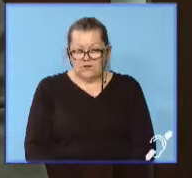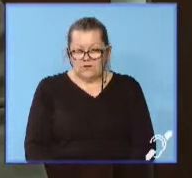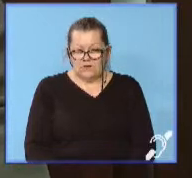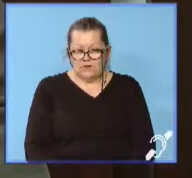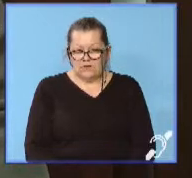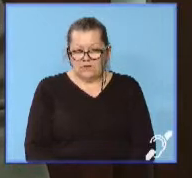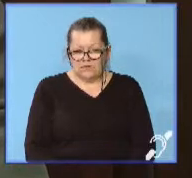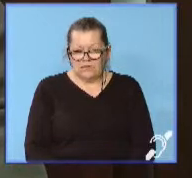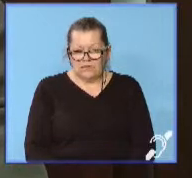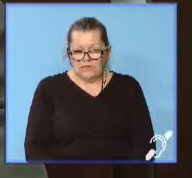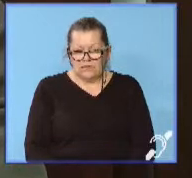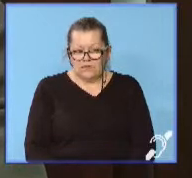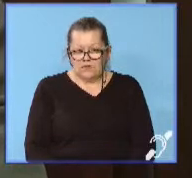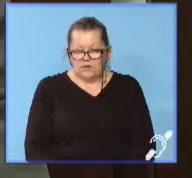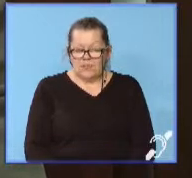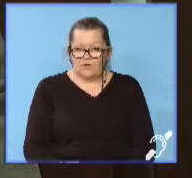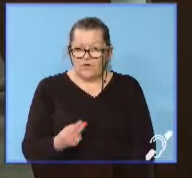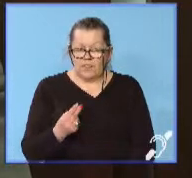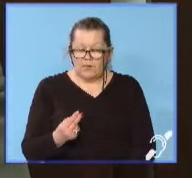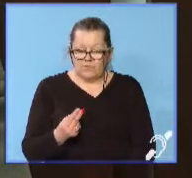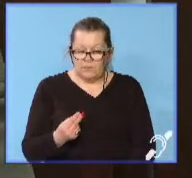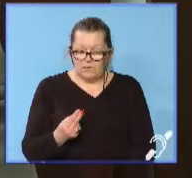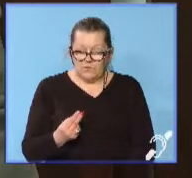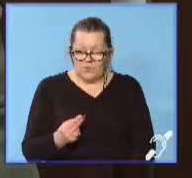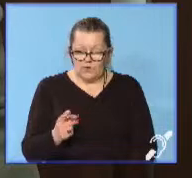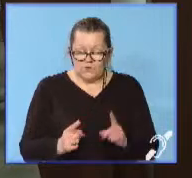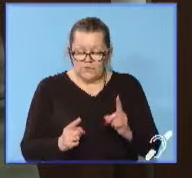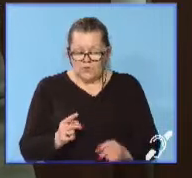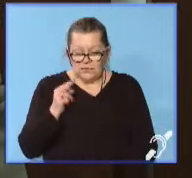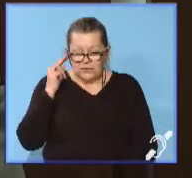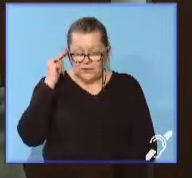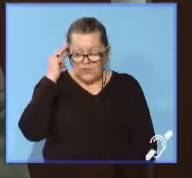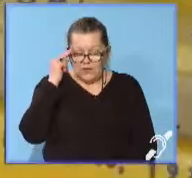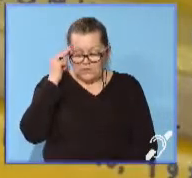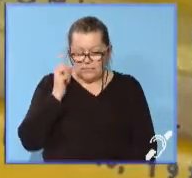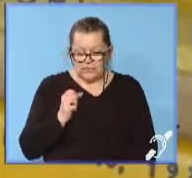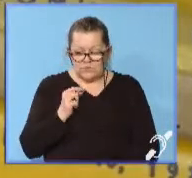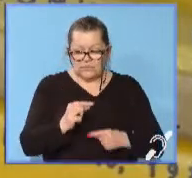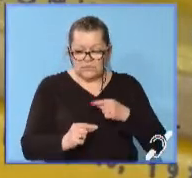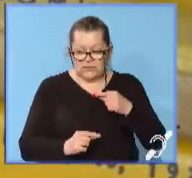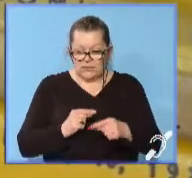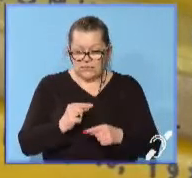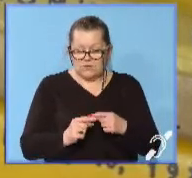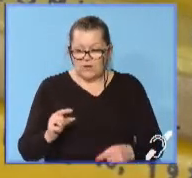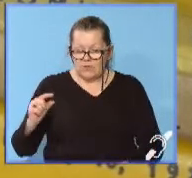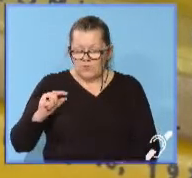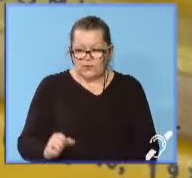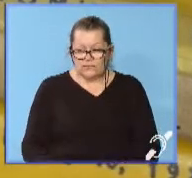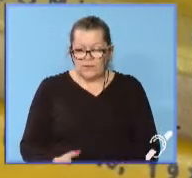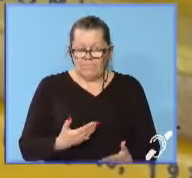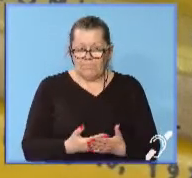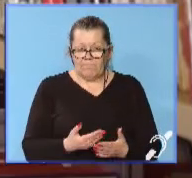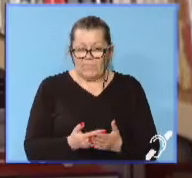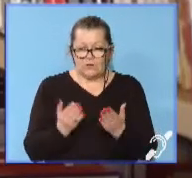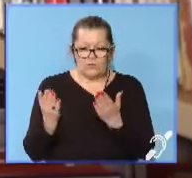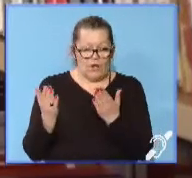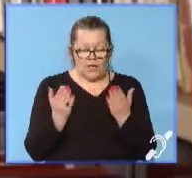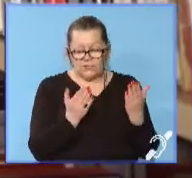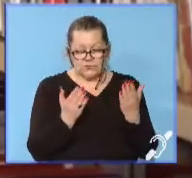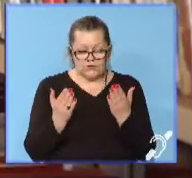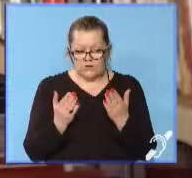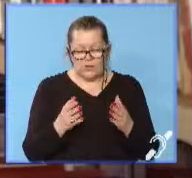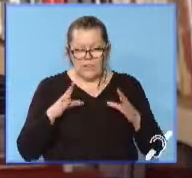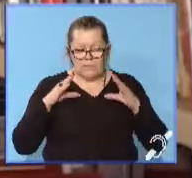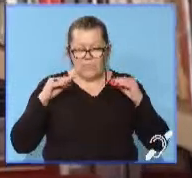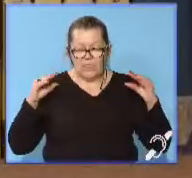ă ar duce la o îmbunătățire măcar la o alevi a situației nu neapărat la o rezolvare a crizei